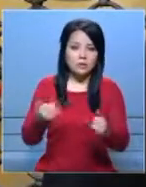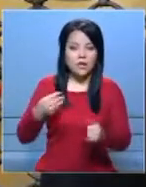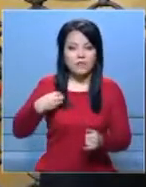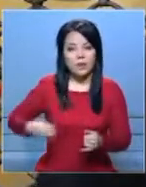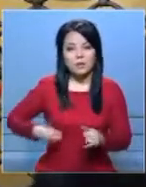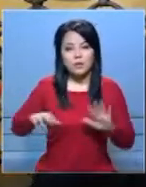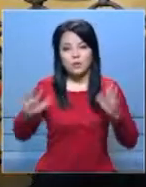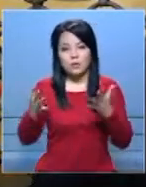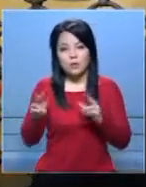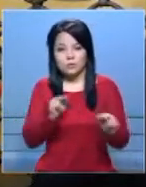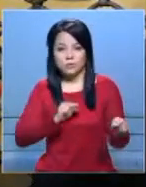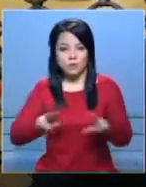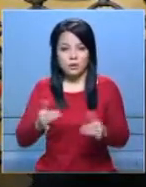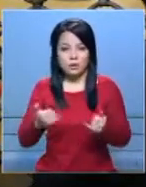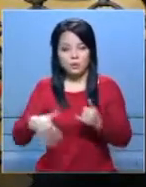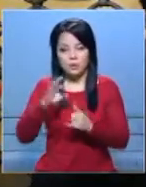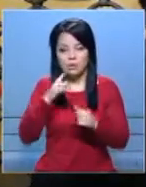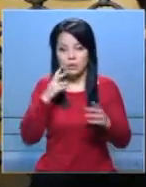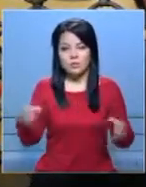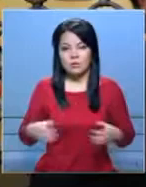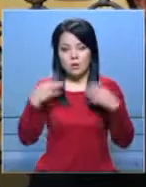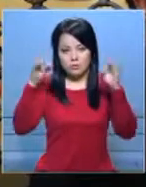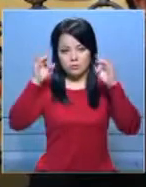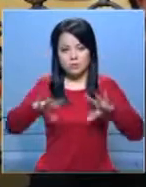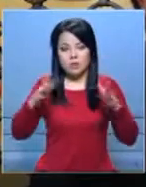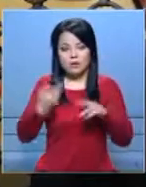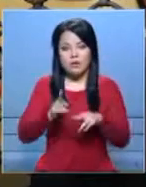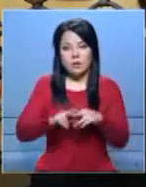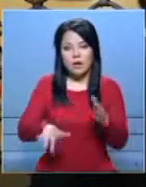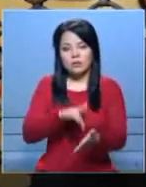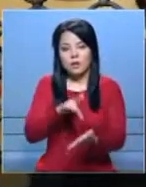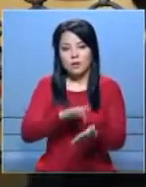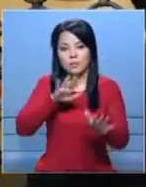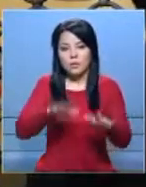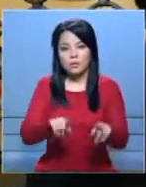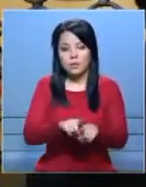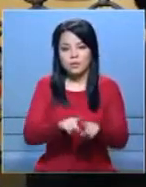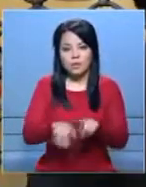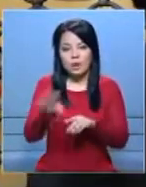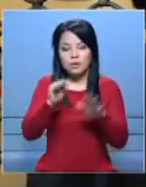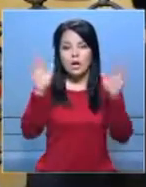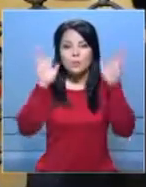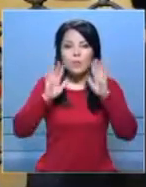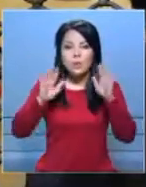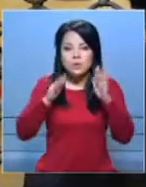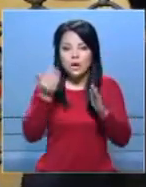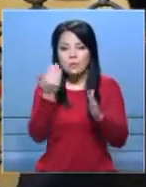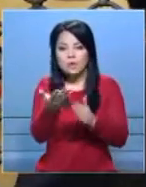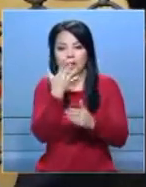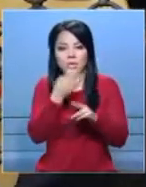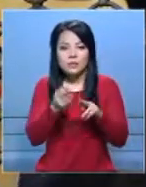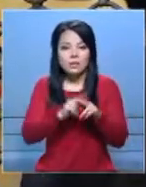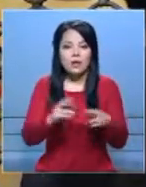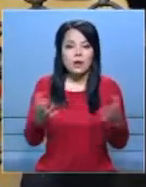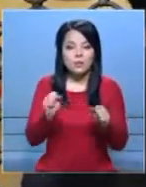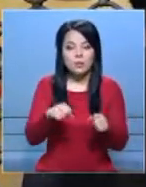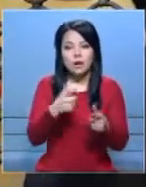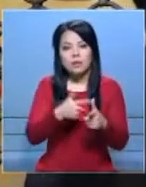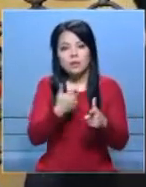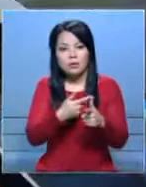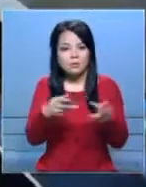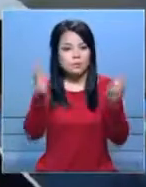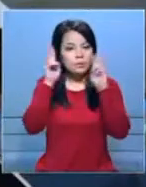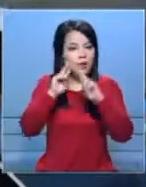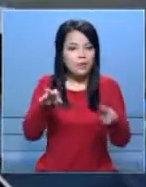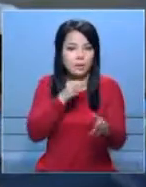Францияда болған сұмдық бәрімізді есеңгіретіп тастады, және қаланы қан бөктіргендер мұсылмандар емес. Тіпті оларды қалай атау керек екенін де